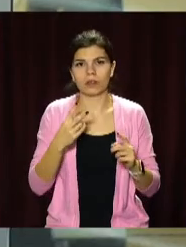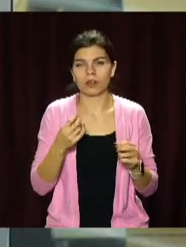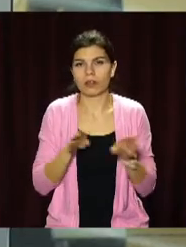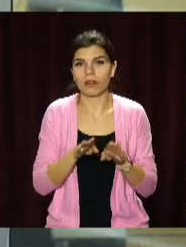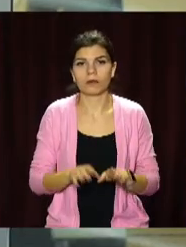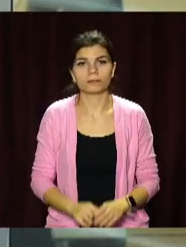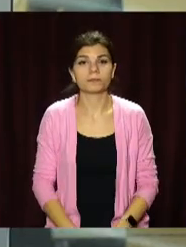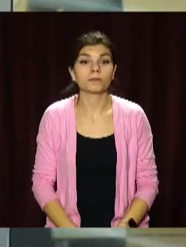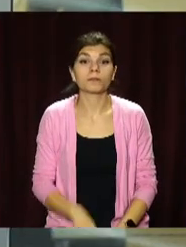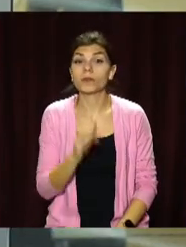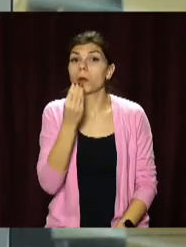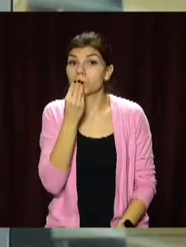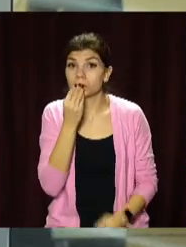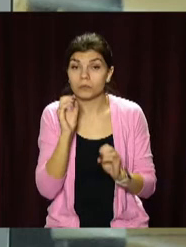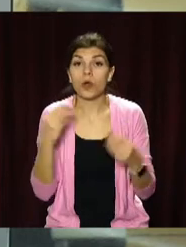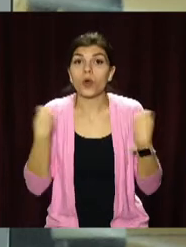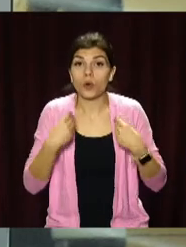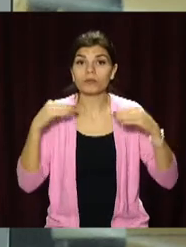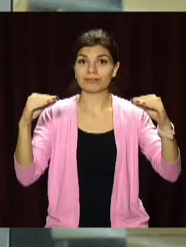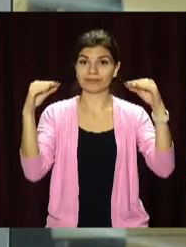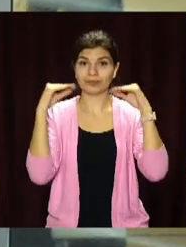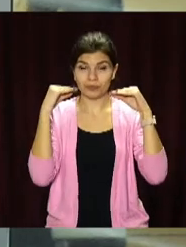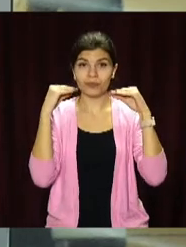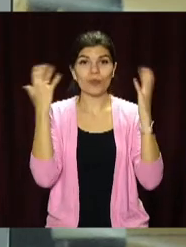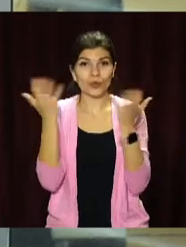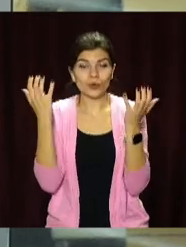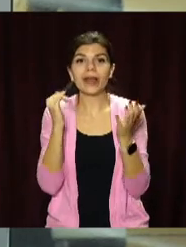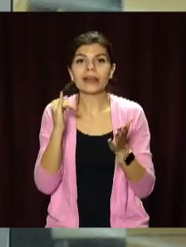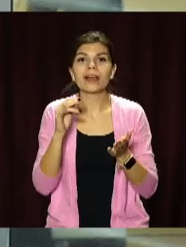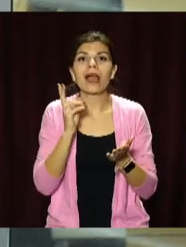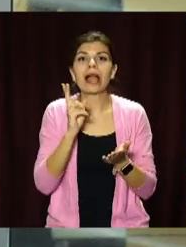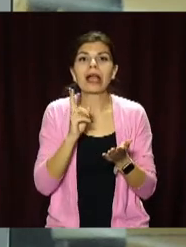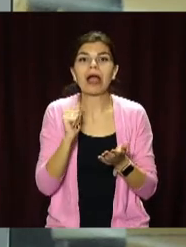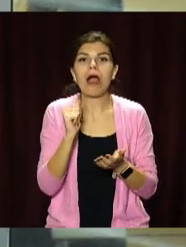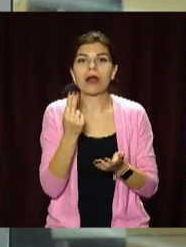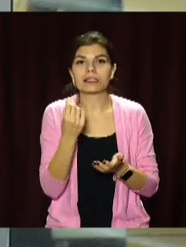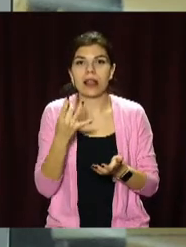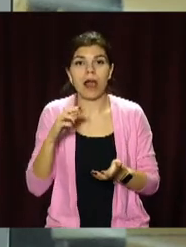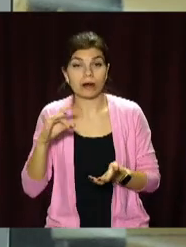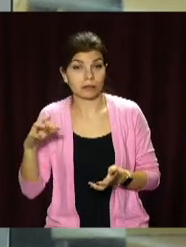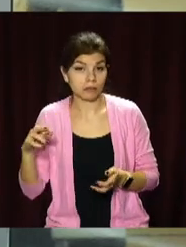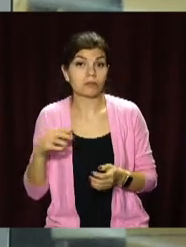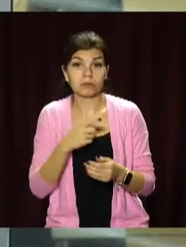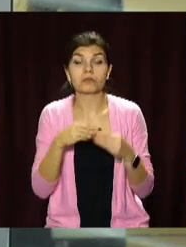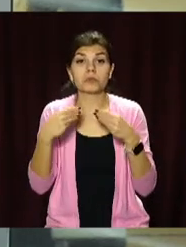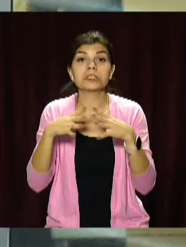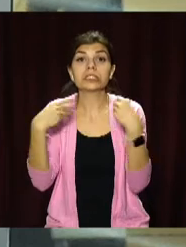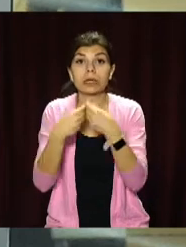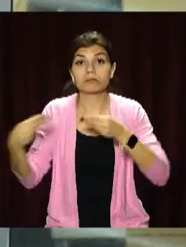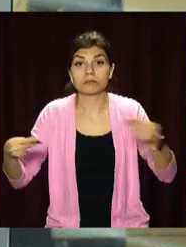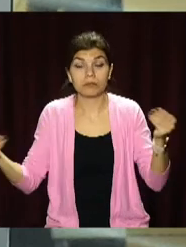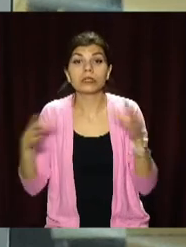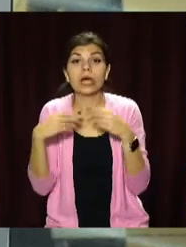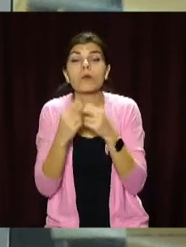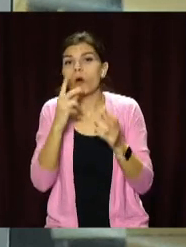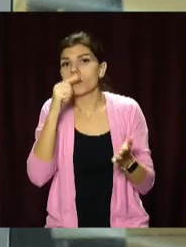Продуктові набори, подушки, ковдри, постільна білизна та канцелярія. У Кам'янському гуманітарну допомогу отримали сім'ї, які опинилися